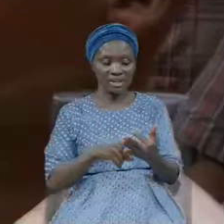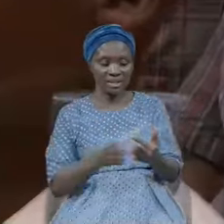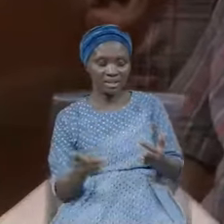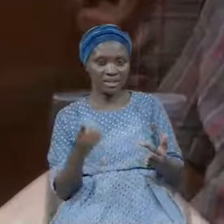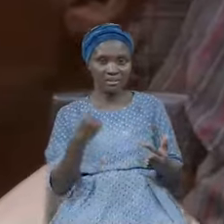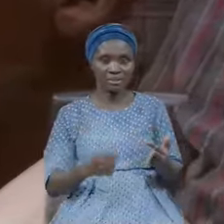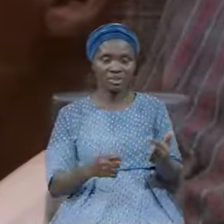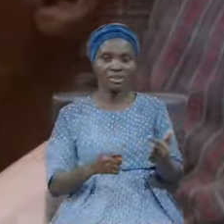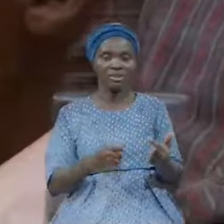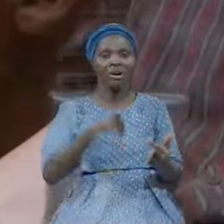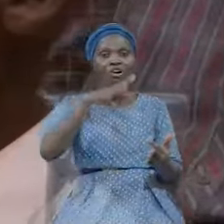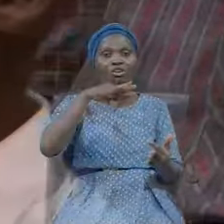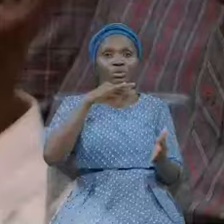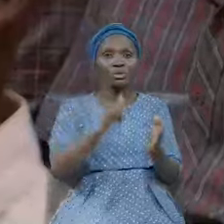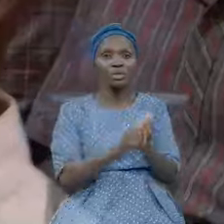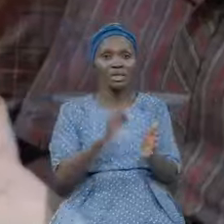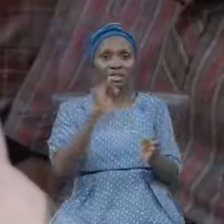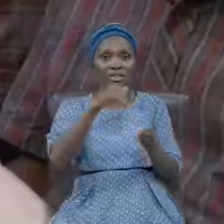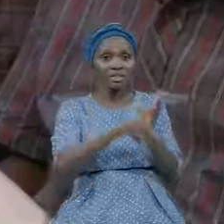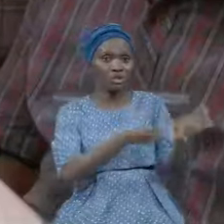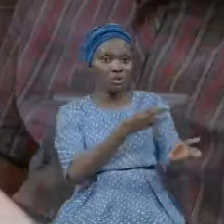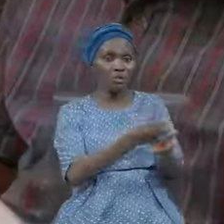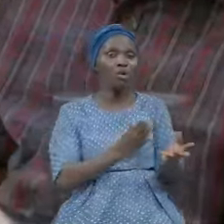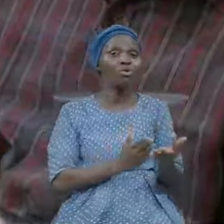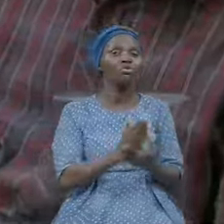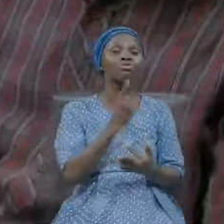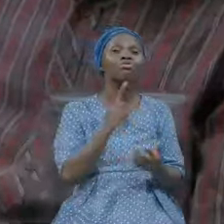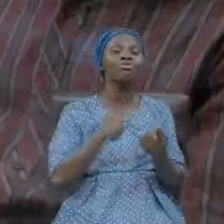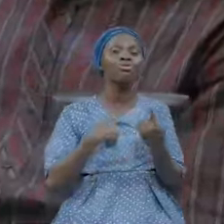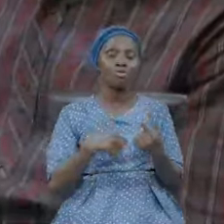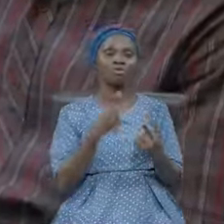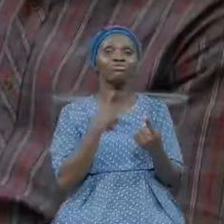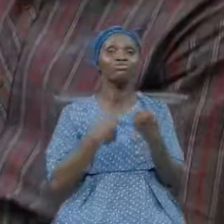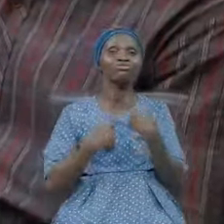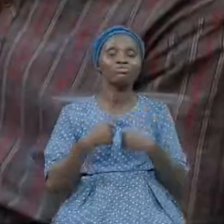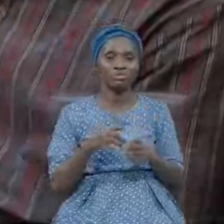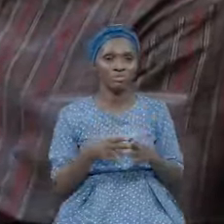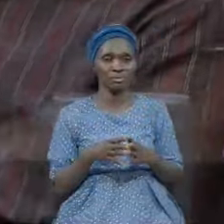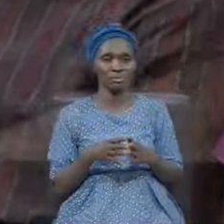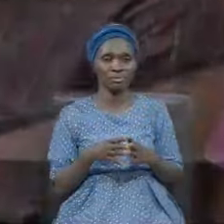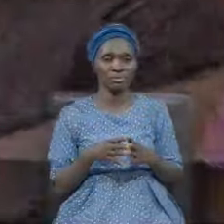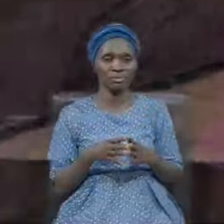existe dans le monde par la convoitise, si vous êtes accusé